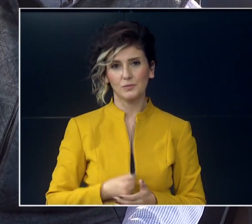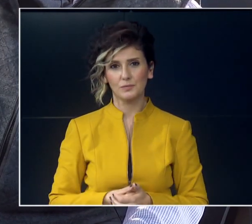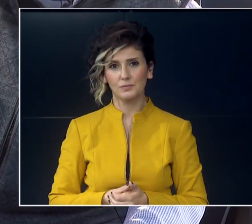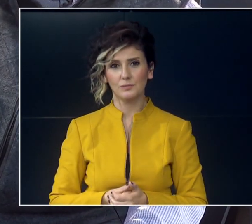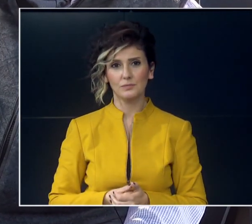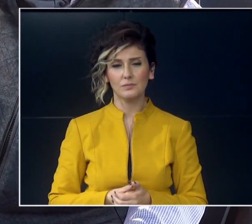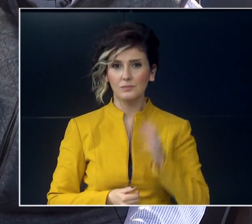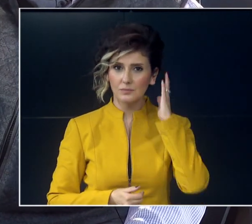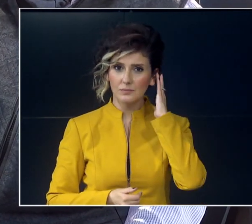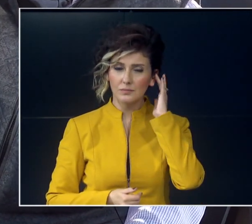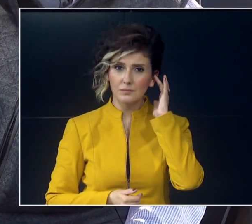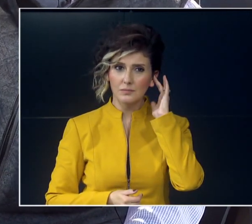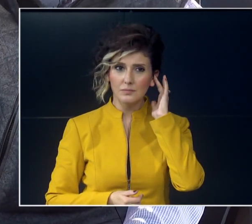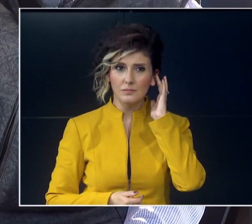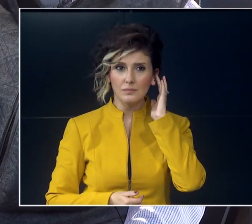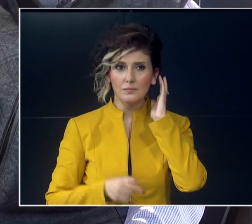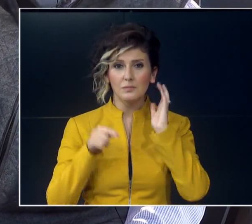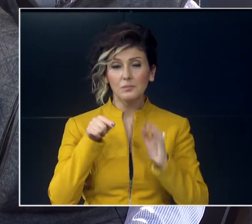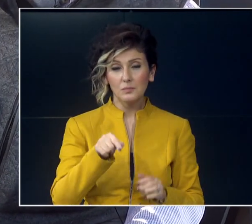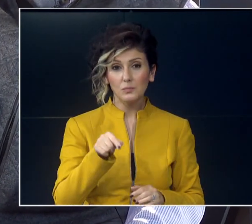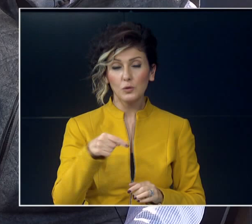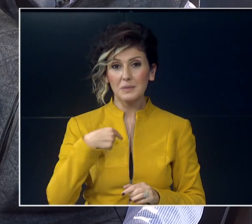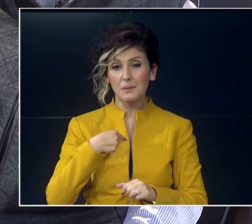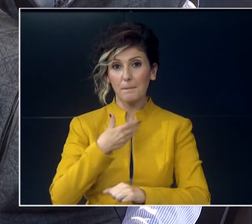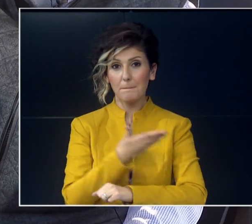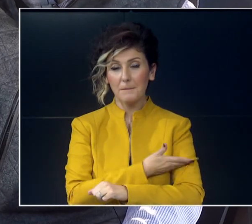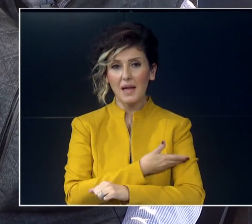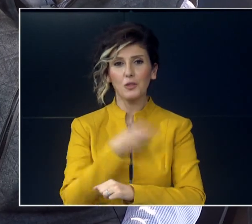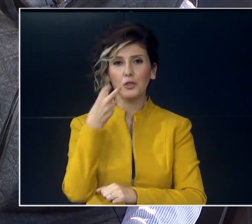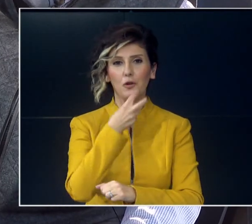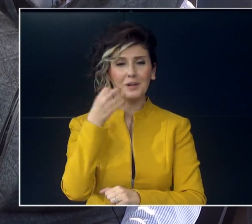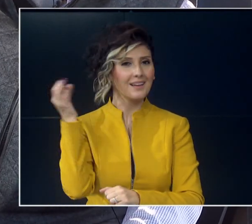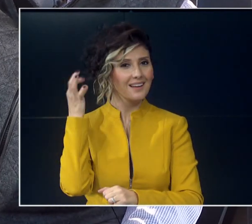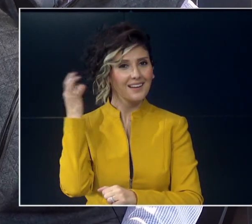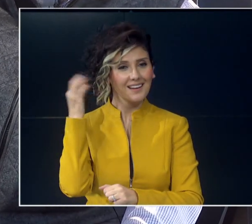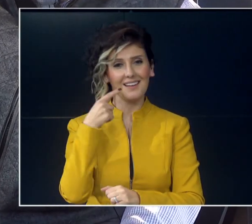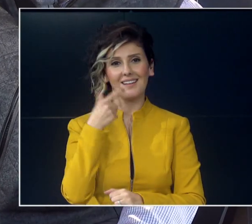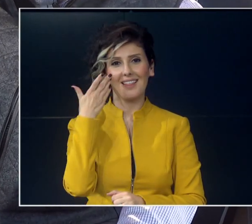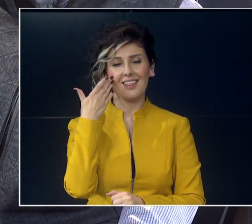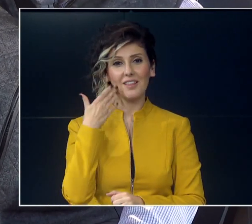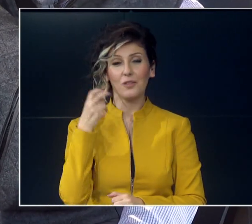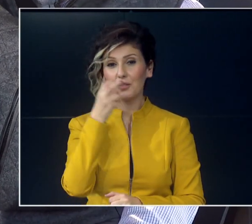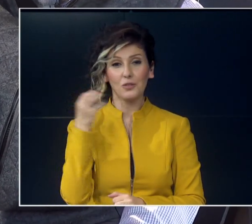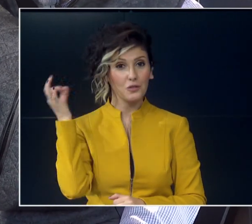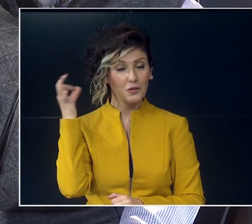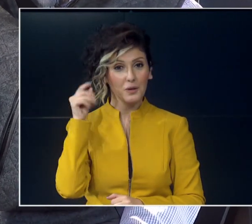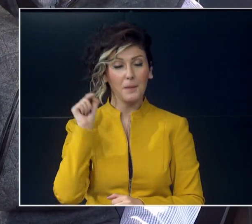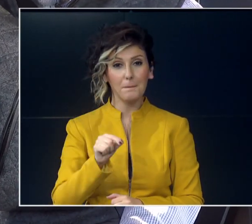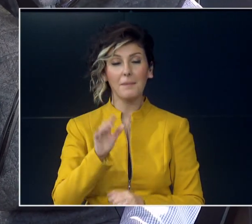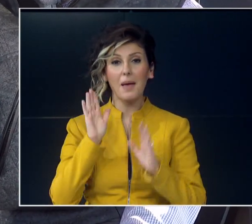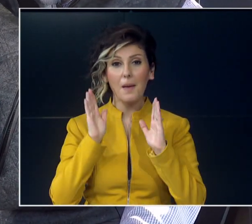Ve türkü seviyorsunuz. Bu bizim memleketin türküsüdür. Bizim türkülerimiz